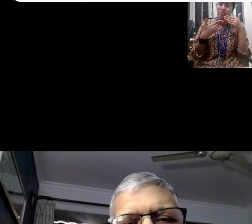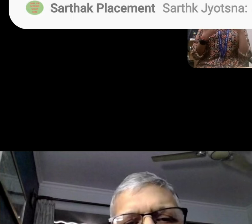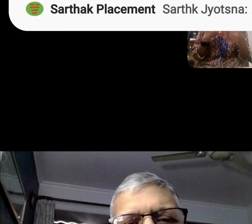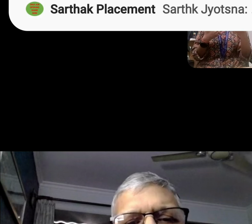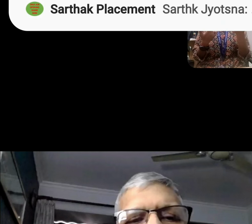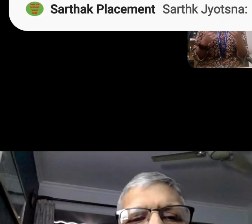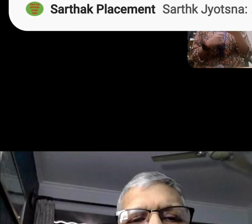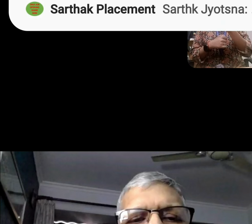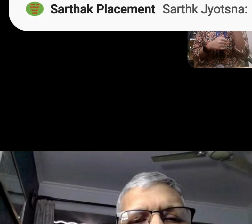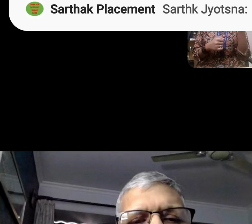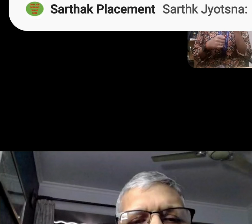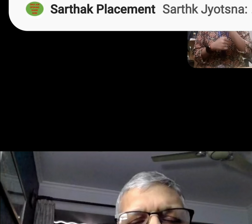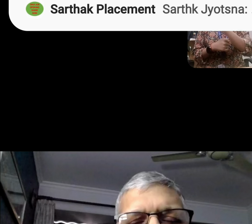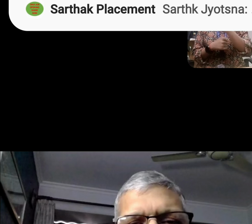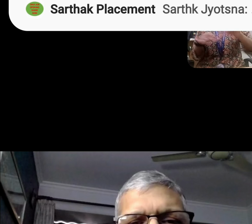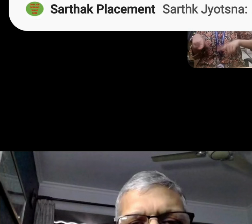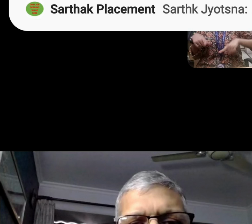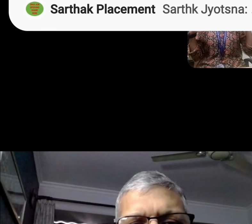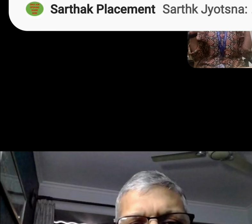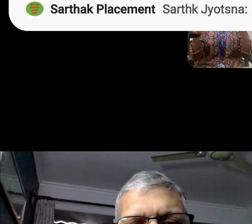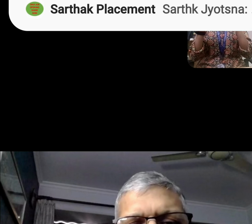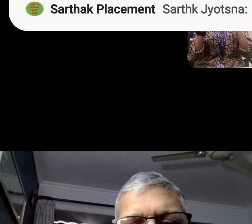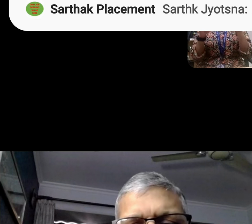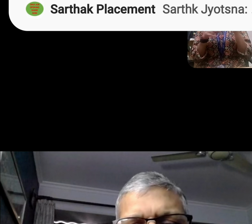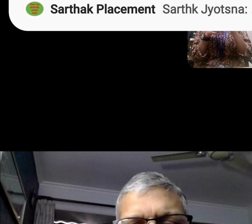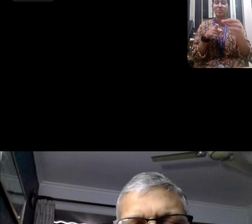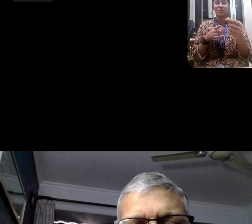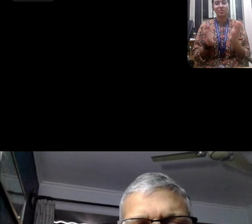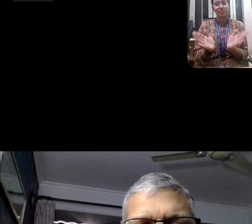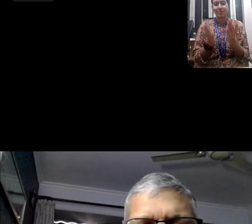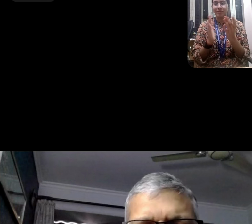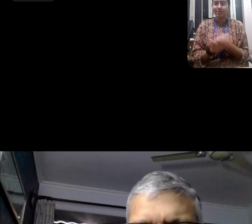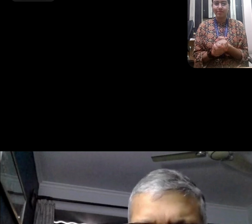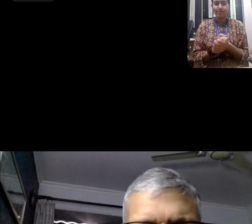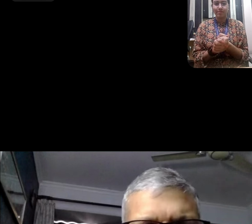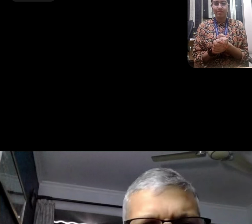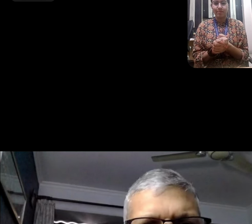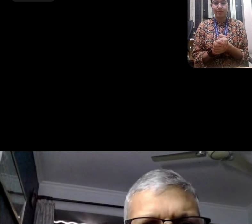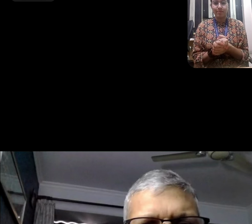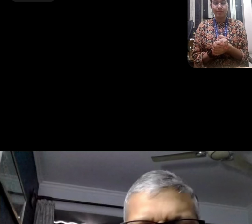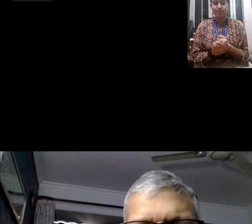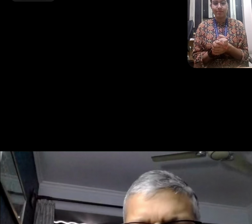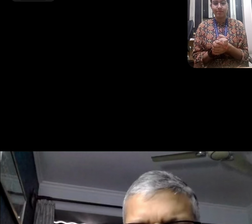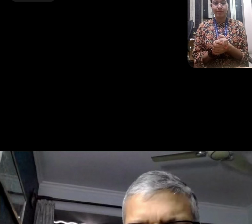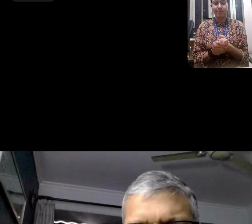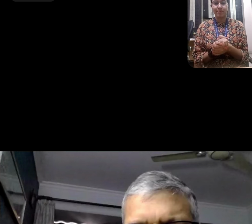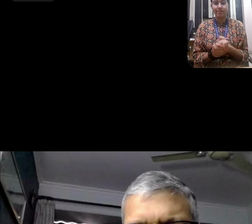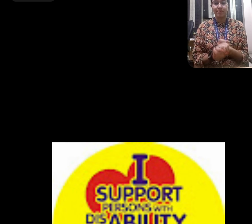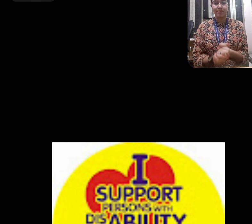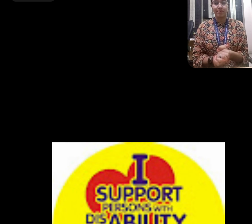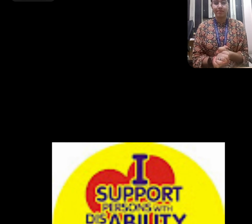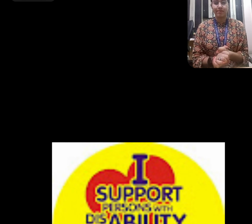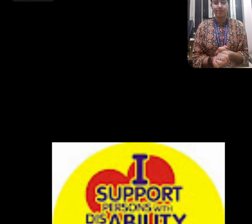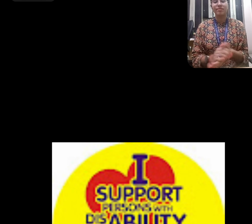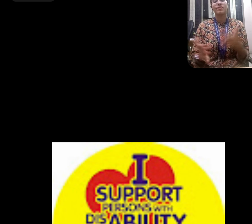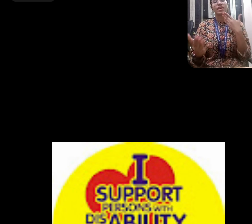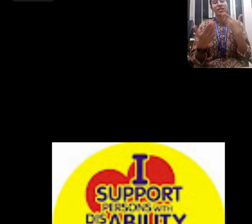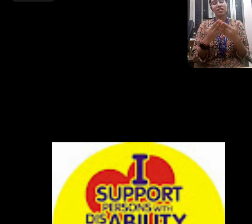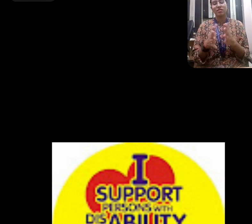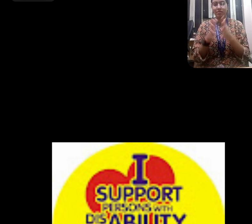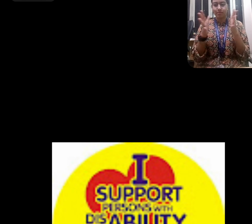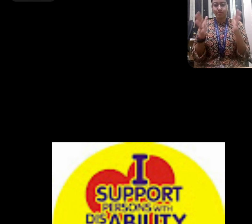जो बेस्ट हो सकता है वो उनके लिए लाइफ में हो. थैंक यू वेरी मच. थैंक यू सो मच.